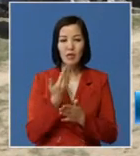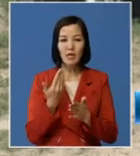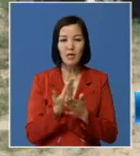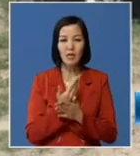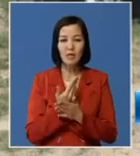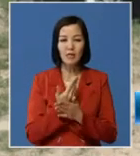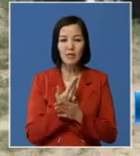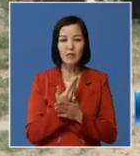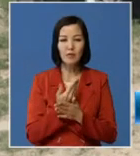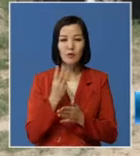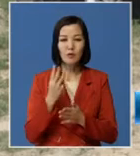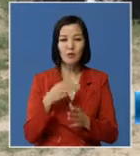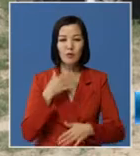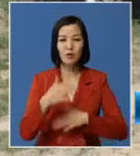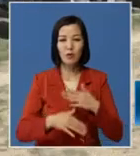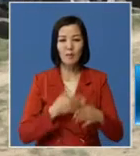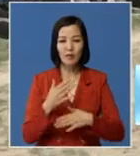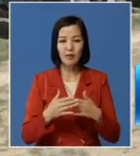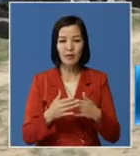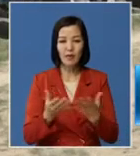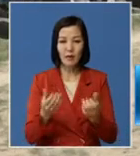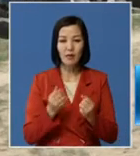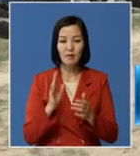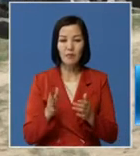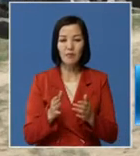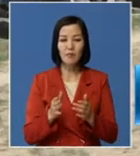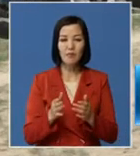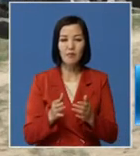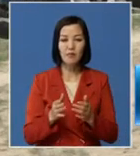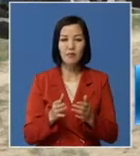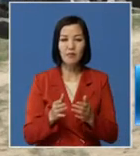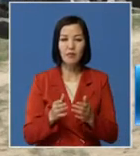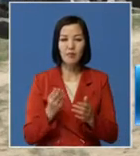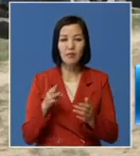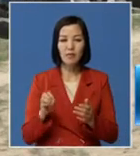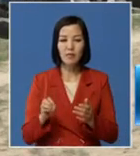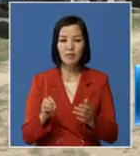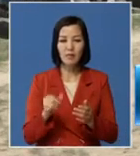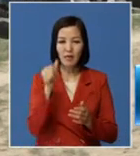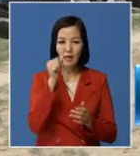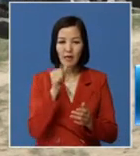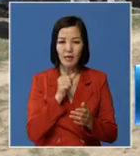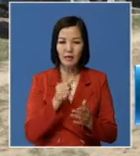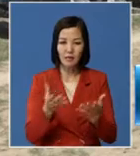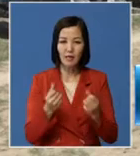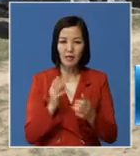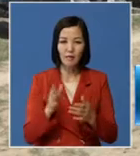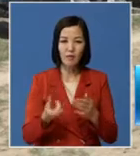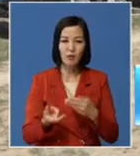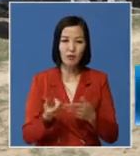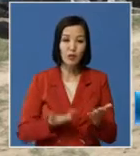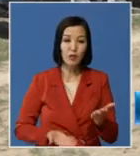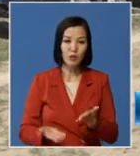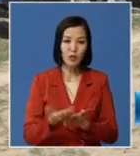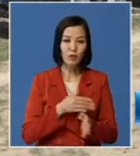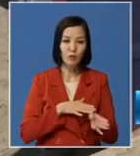Рязанскіден 3 комбайнымыз келгелі жатыр. Комбайндарымыз осы шілденің аяғында келеді. Картоп жинау науқанына